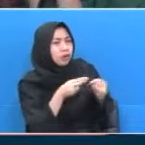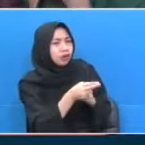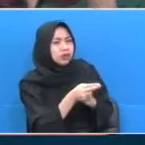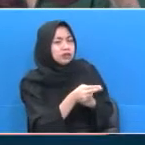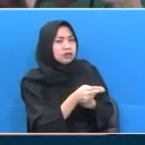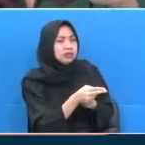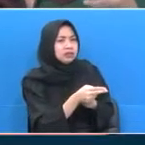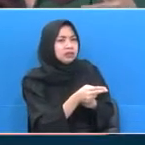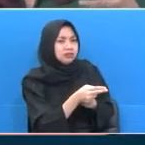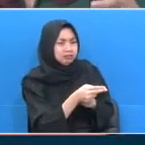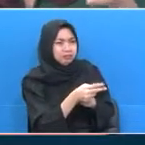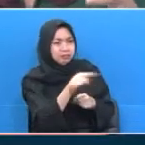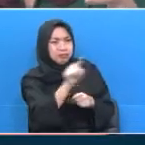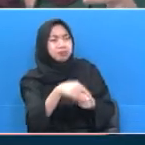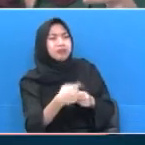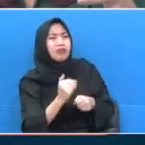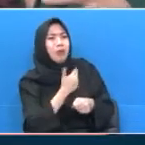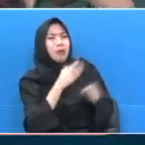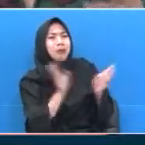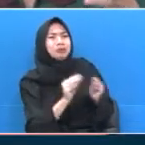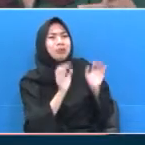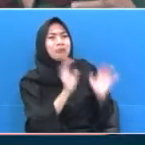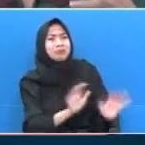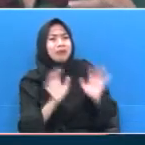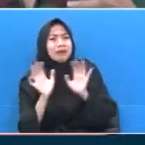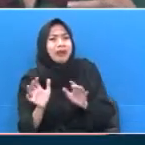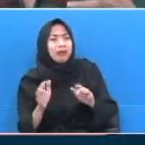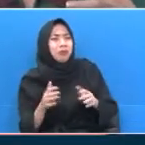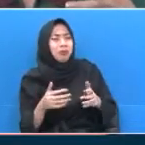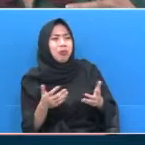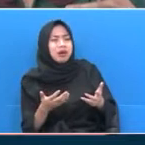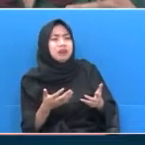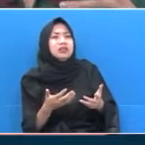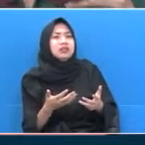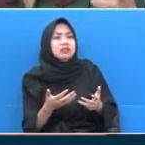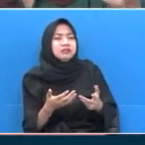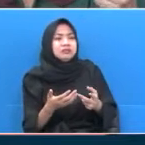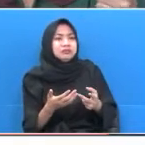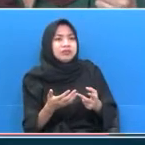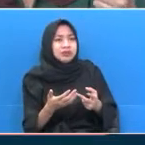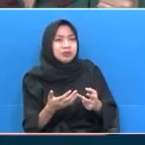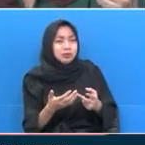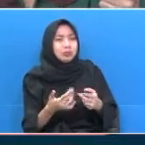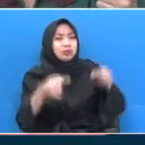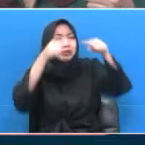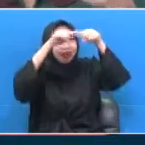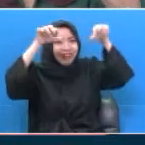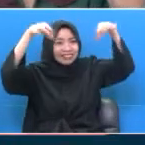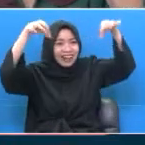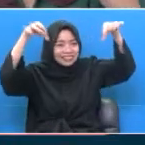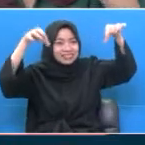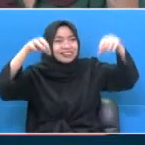karena ini jumlahnya besar sekali ya mahasiswanya kemudian mereka sampai melakukan atau tanda tangan di atas kertas